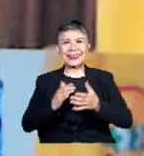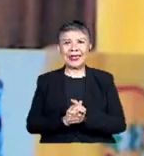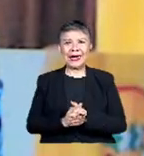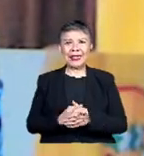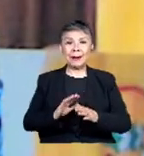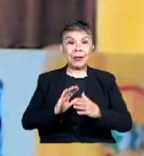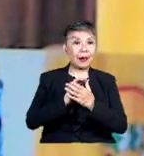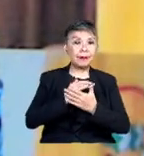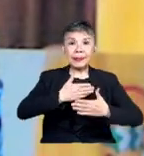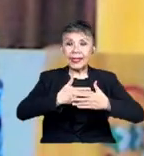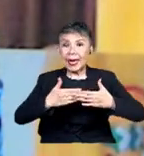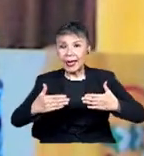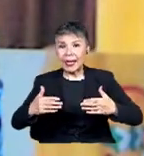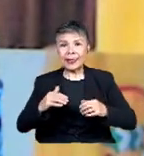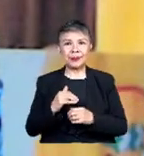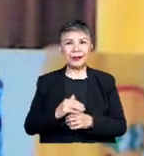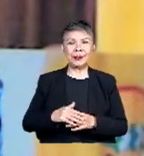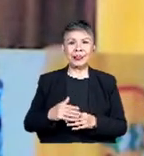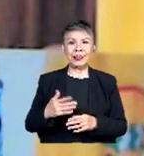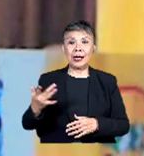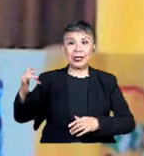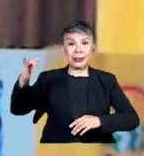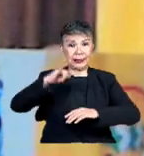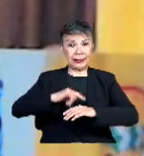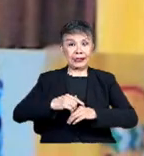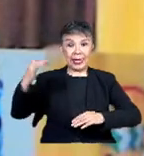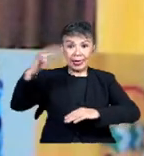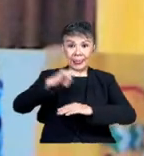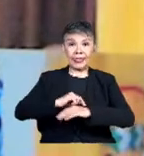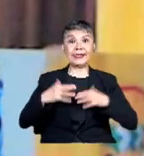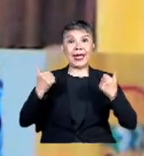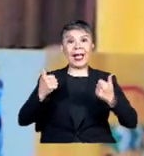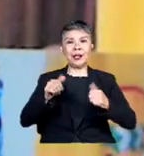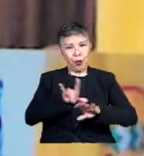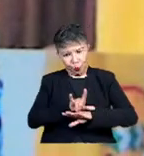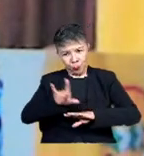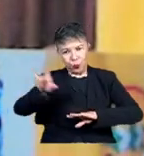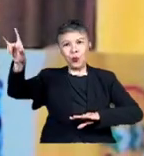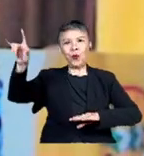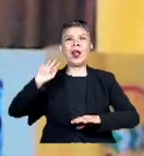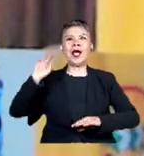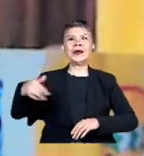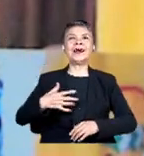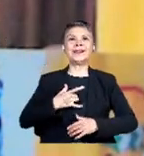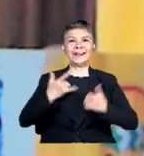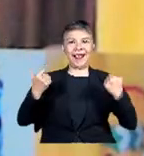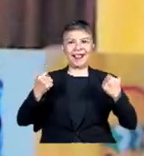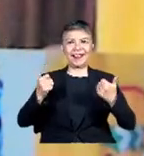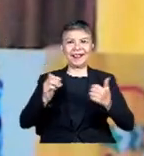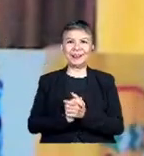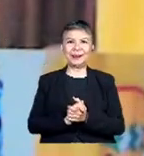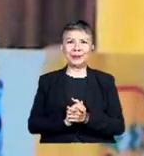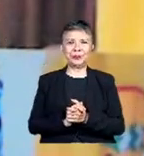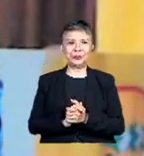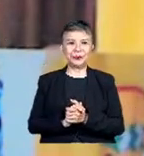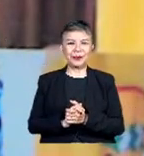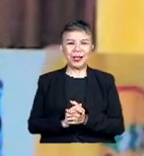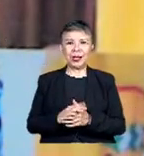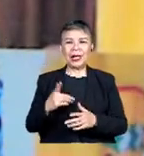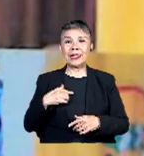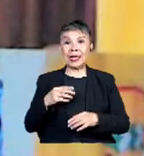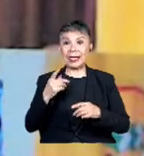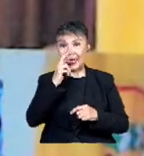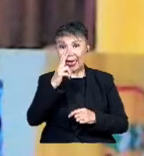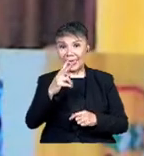menjaga mereka dengan baik. Mereka akan datang dengan sehat. Pulang dengan sehat, mereka datang dengan senyum, meraih